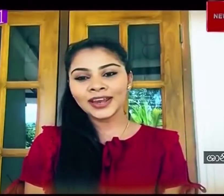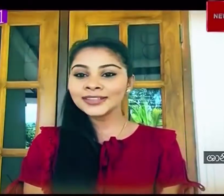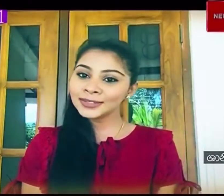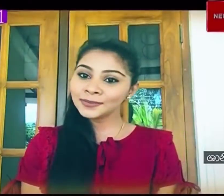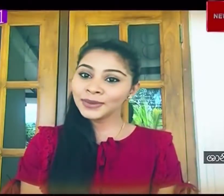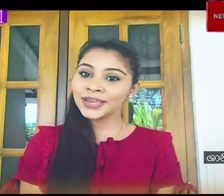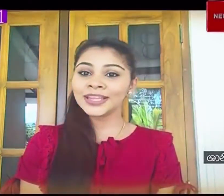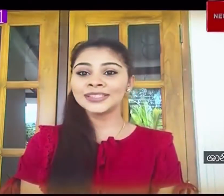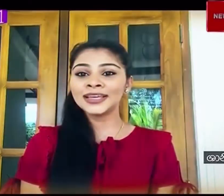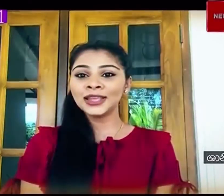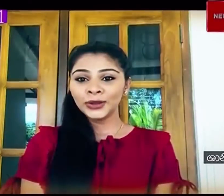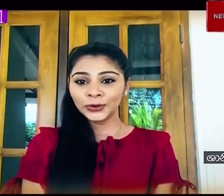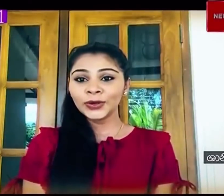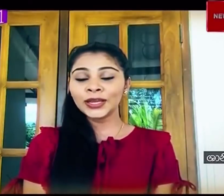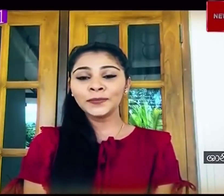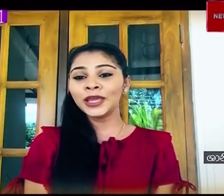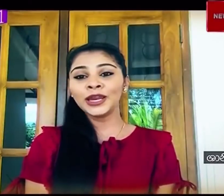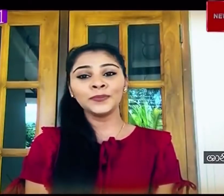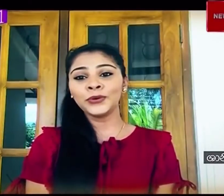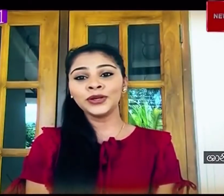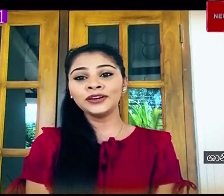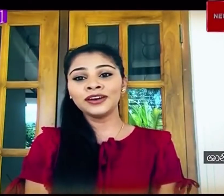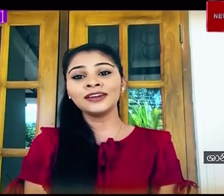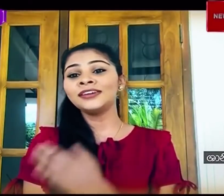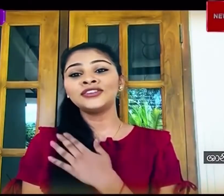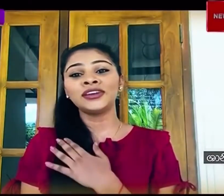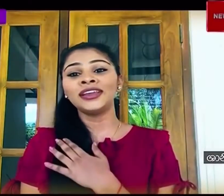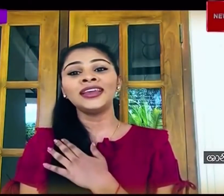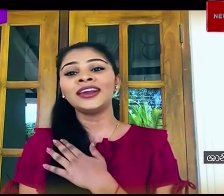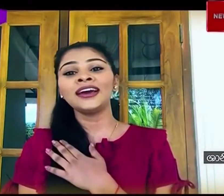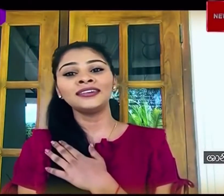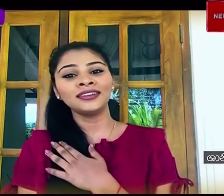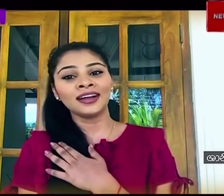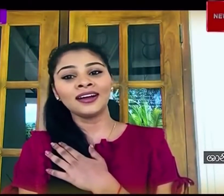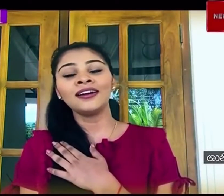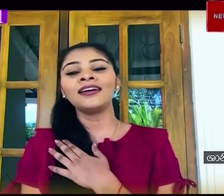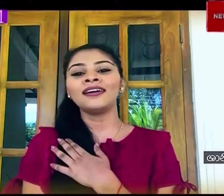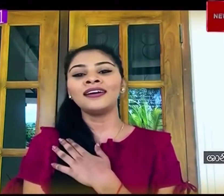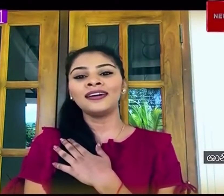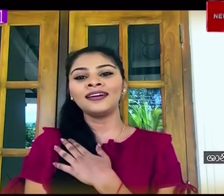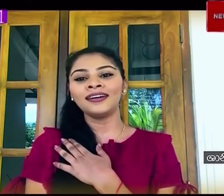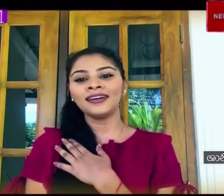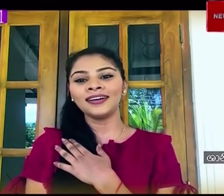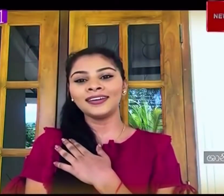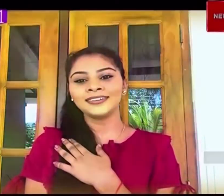Kisidanu venas minisat guna piripun rata Sri Lanka.